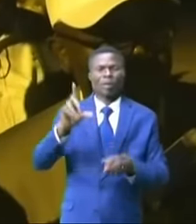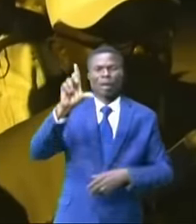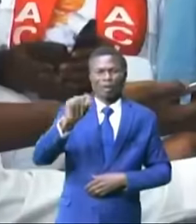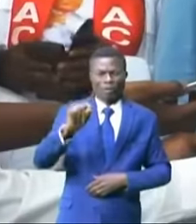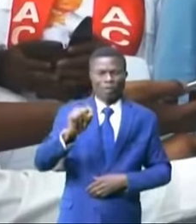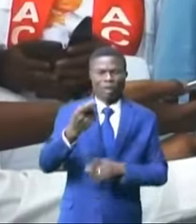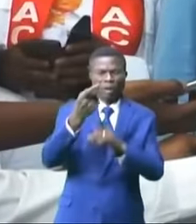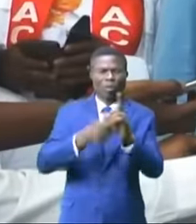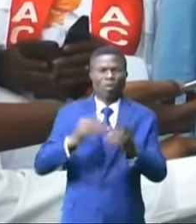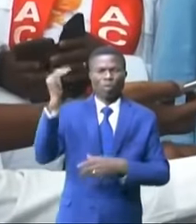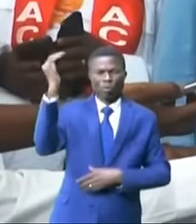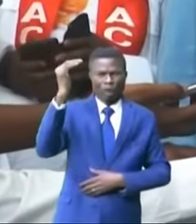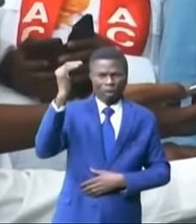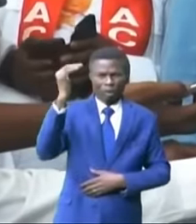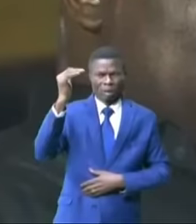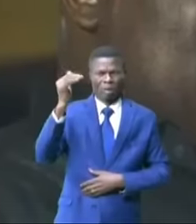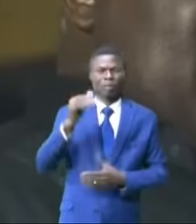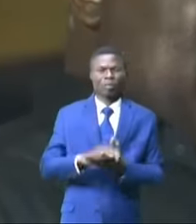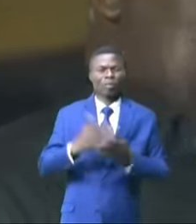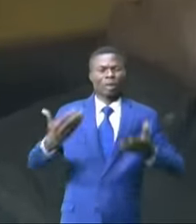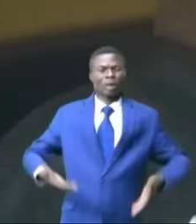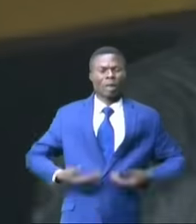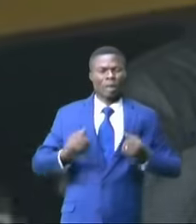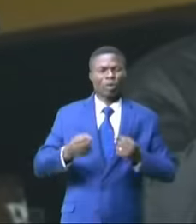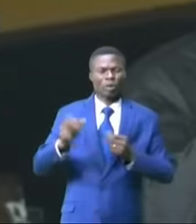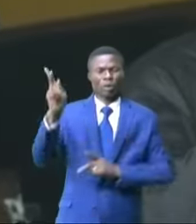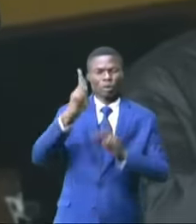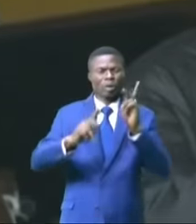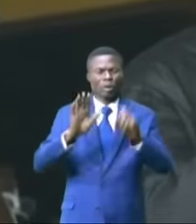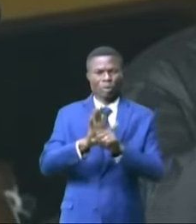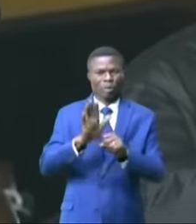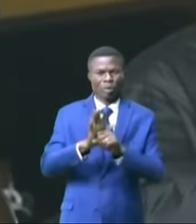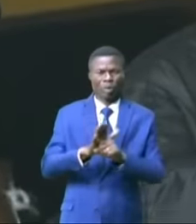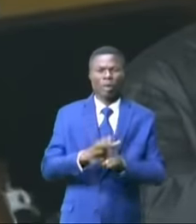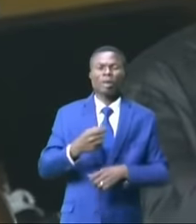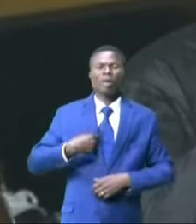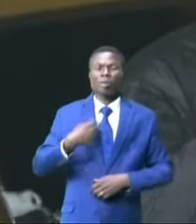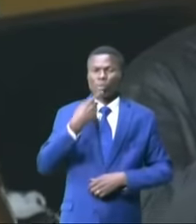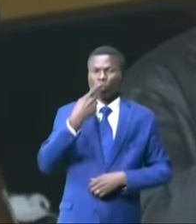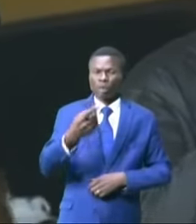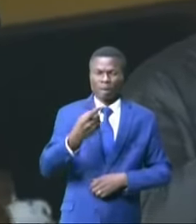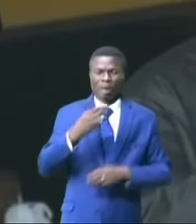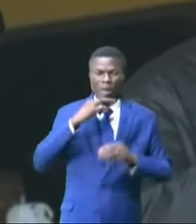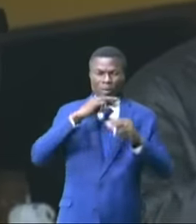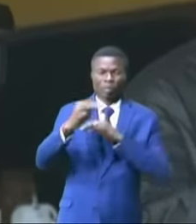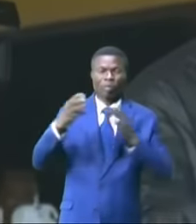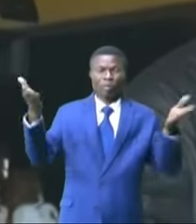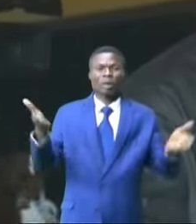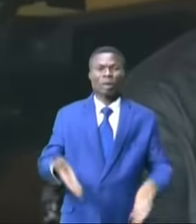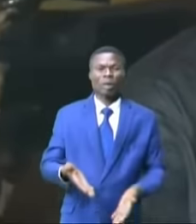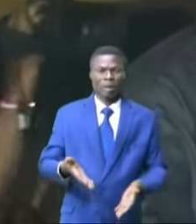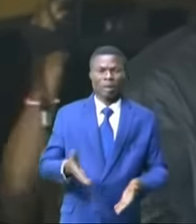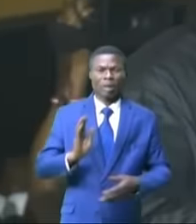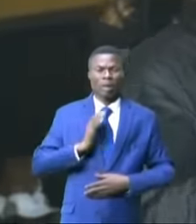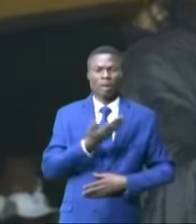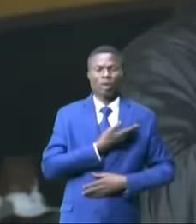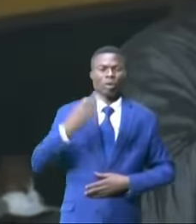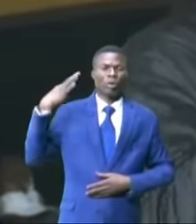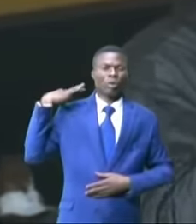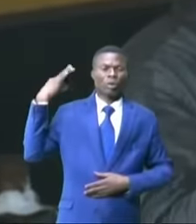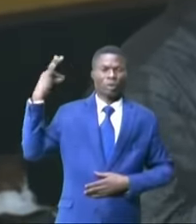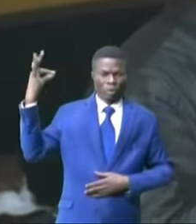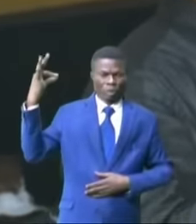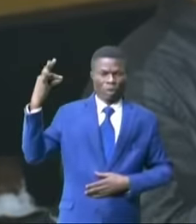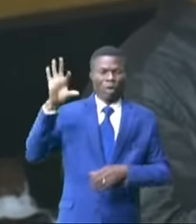20 décembre. Avec cet enthousiasme populaire, je profite de ce message, de cette présence de notre candidat qui